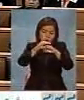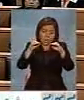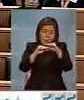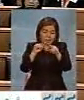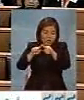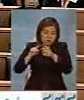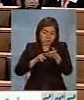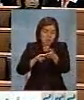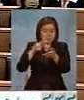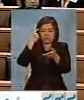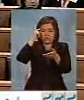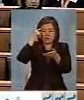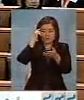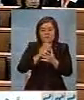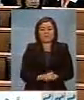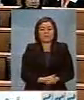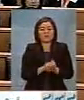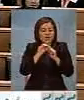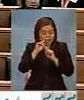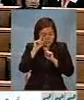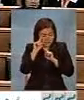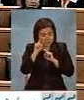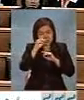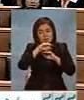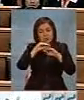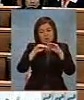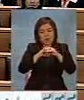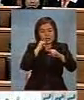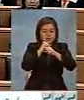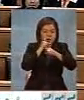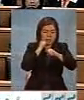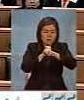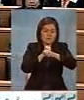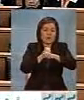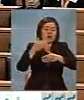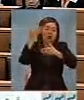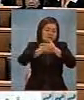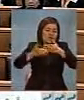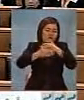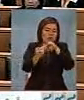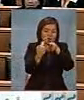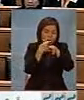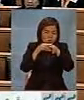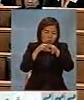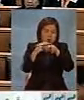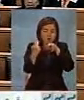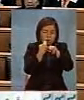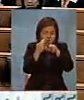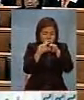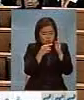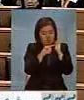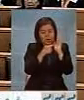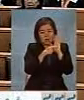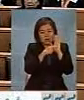ม่ 1. โครงการสร้างรถไฟทางคู่สายนครปฐมหัวหินง